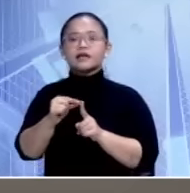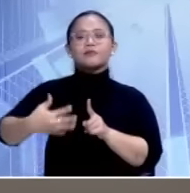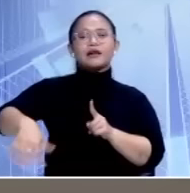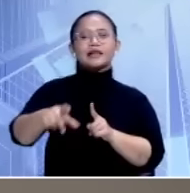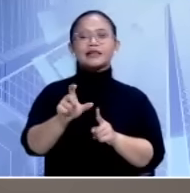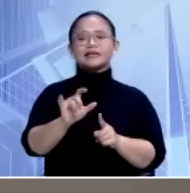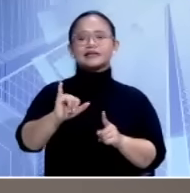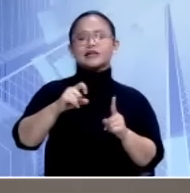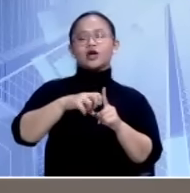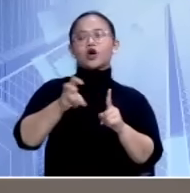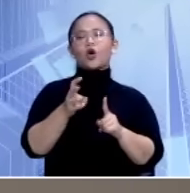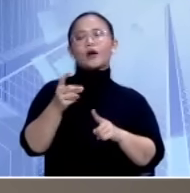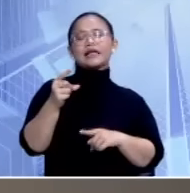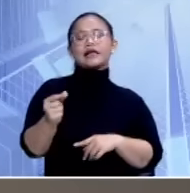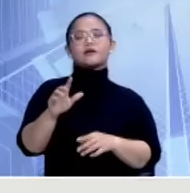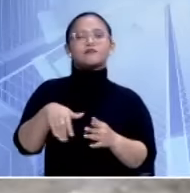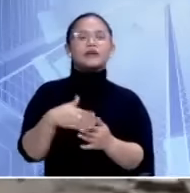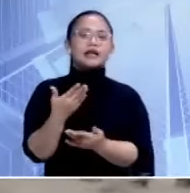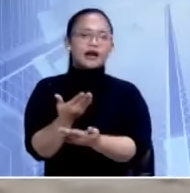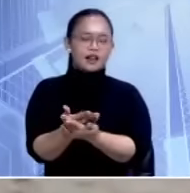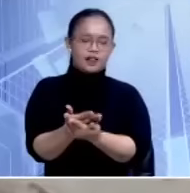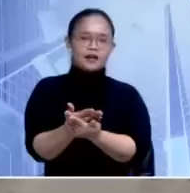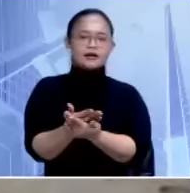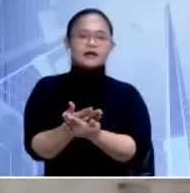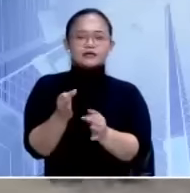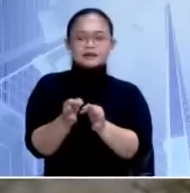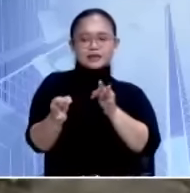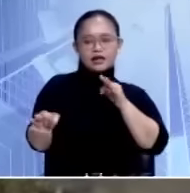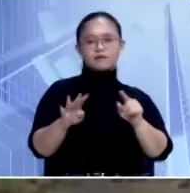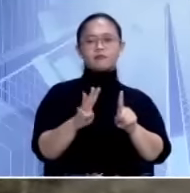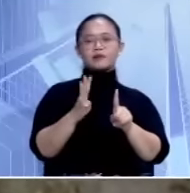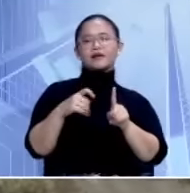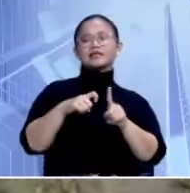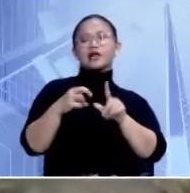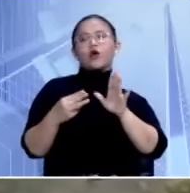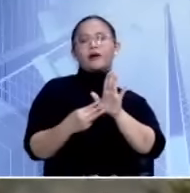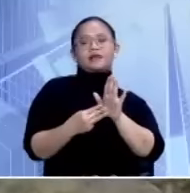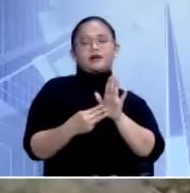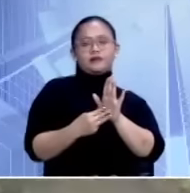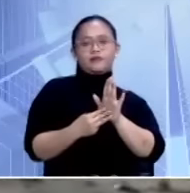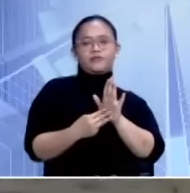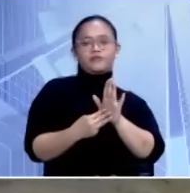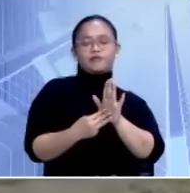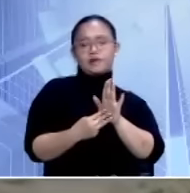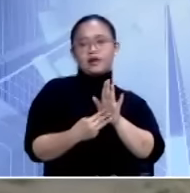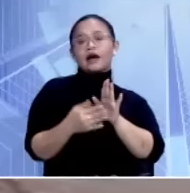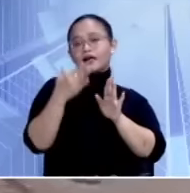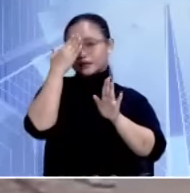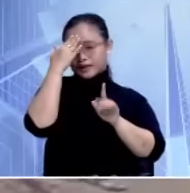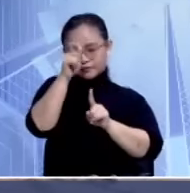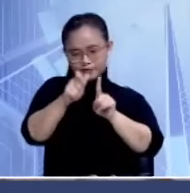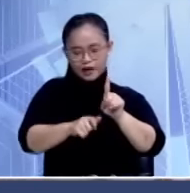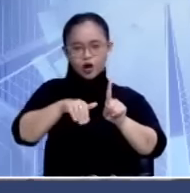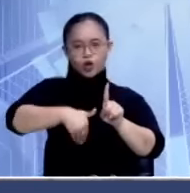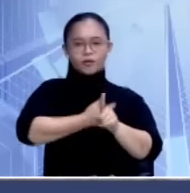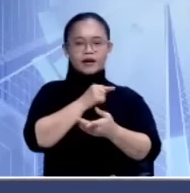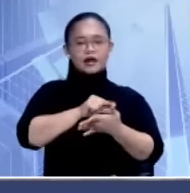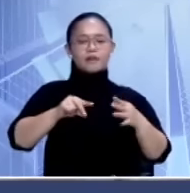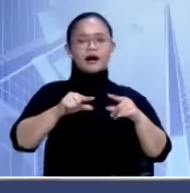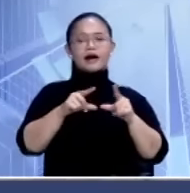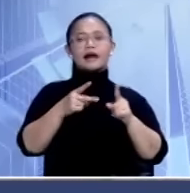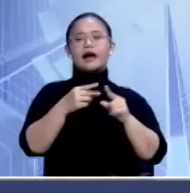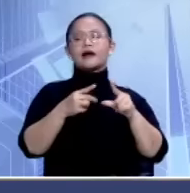Cikole, Kabupaten Cianjur, jaraknya 14 km dari lokasi korban terjatuh. Korban diketahui bernama Rahmat, warga